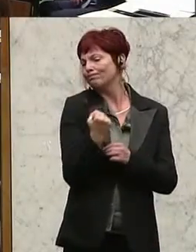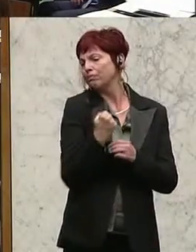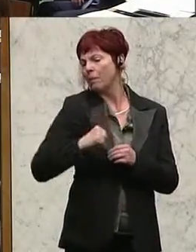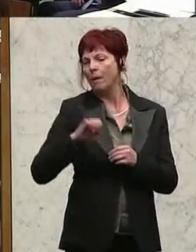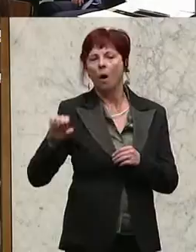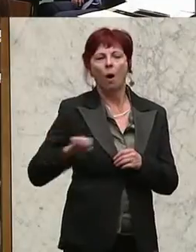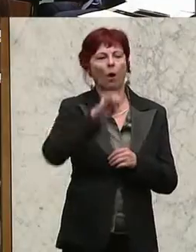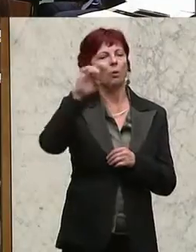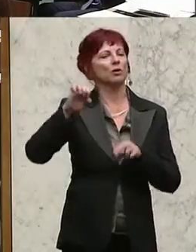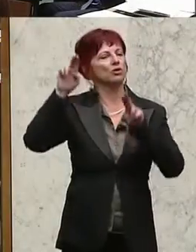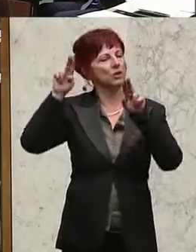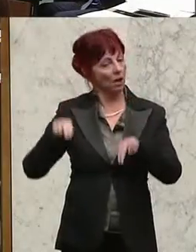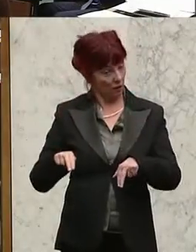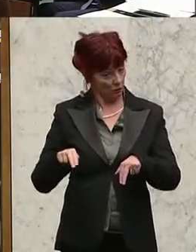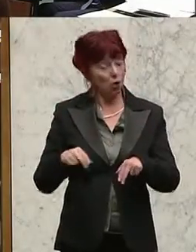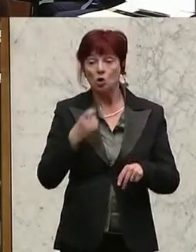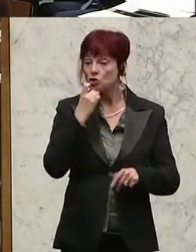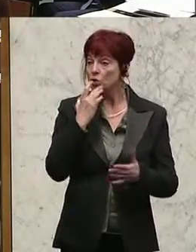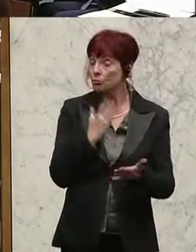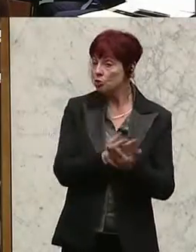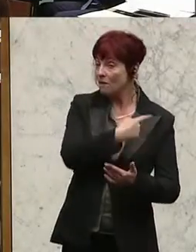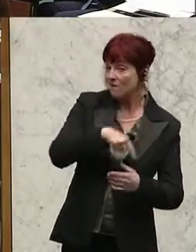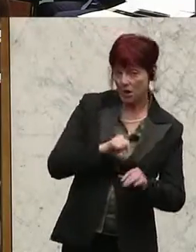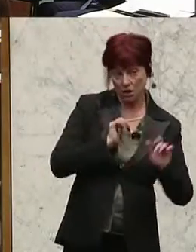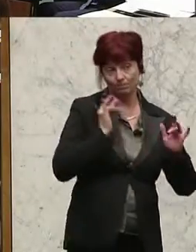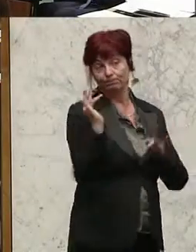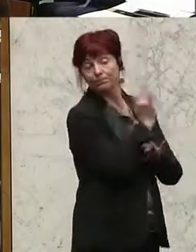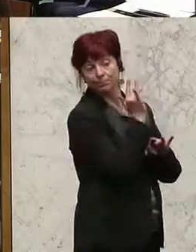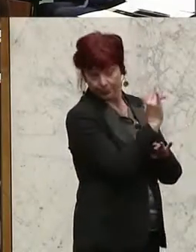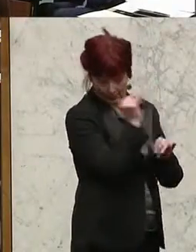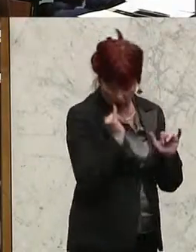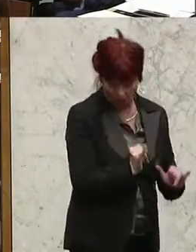Das wird dann elektronisch gezählt und kommt natürlich auch mit in die Verhandlungen im Petitionsausschuss.